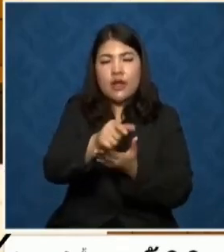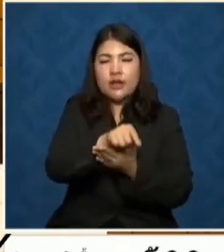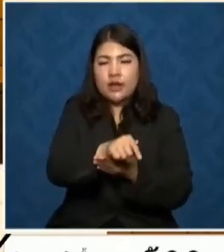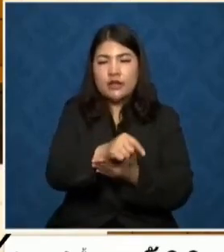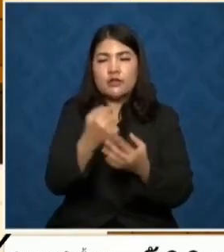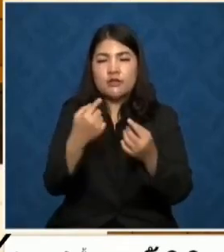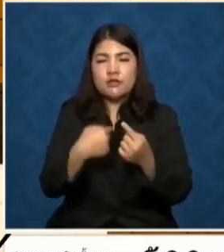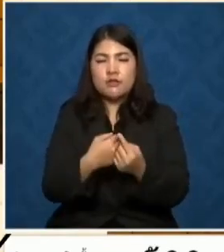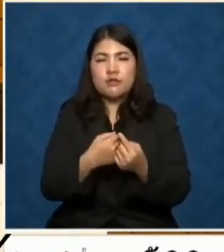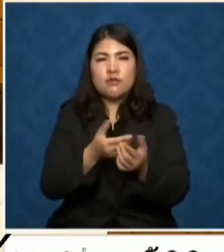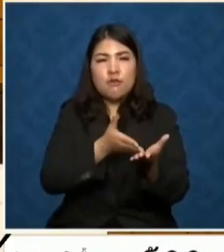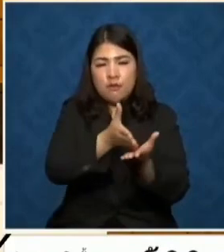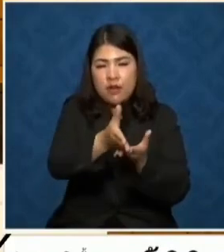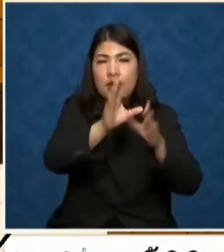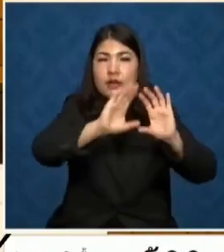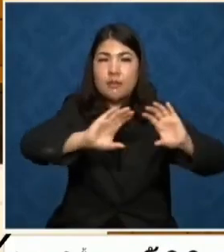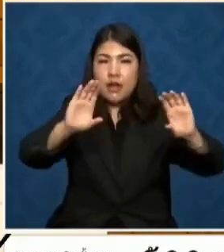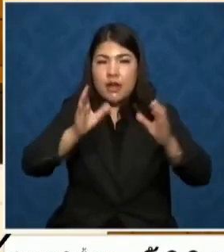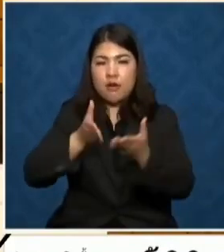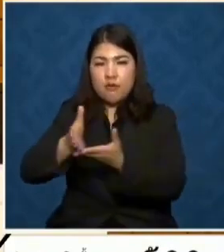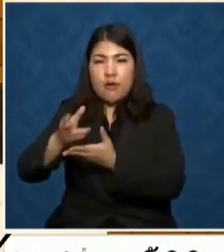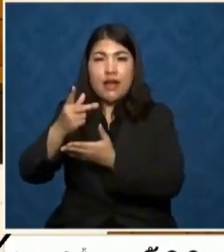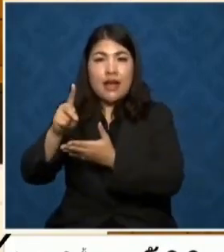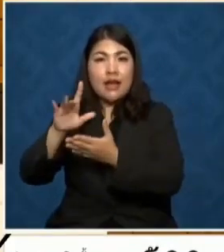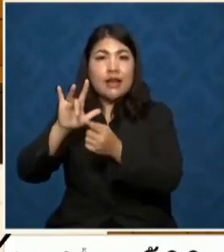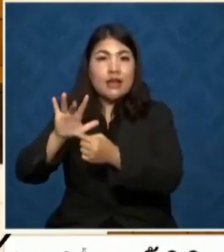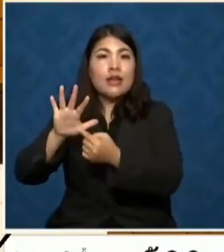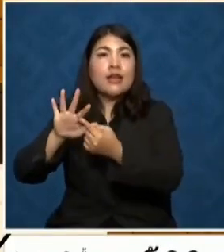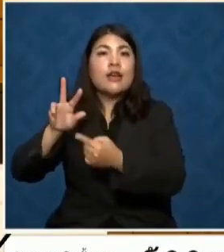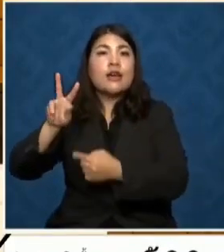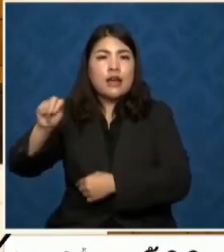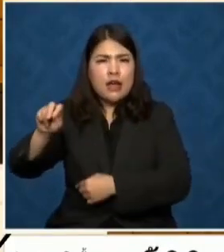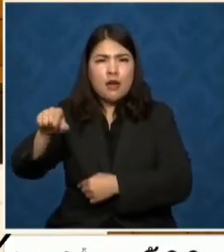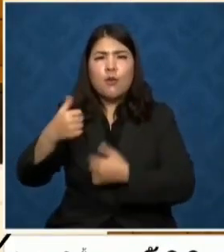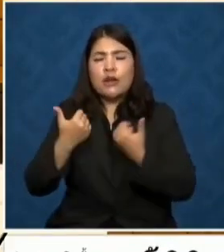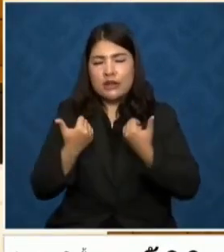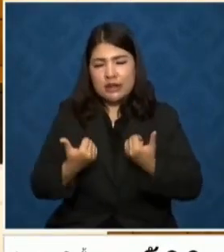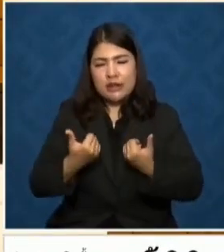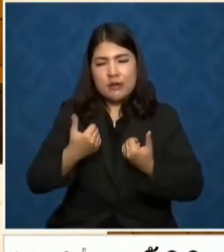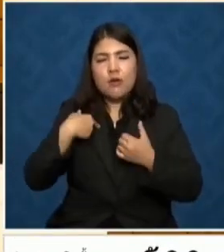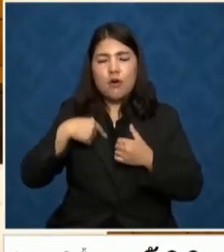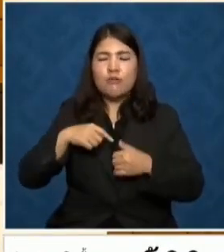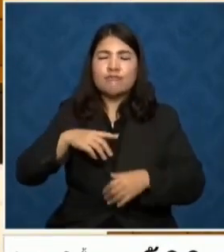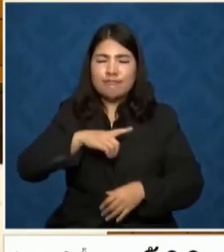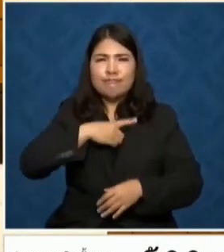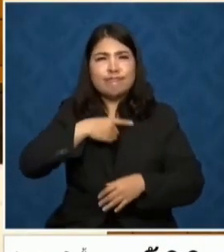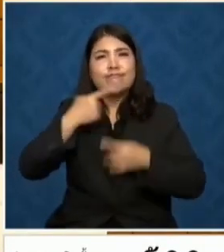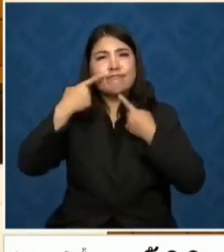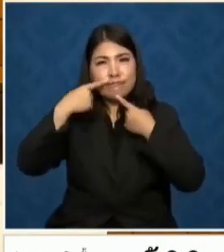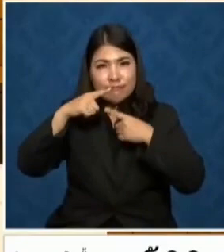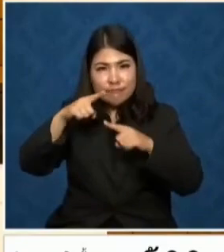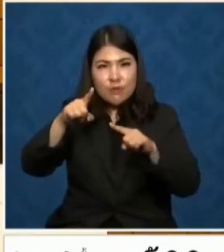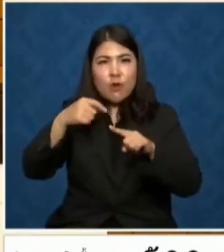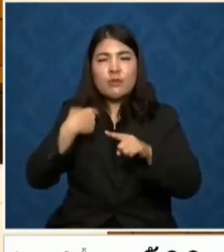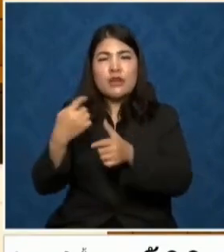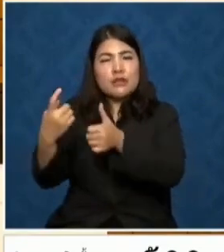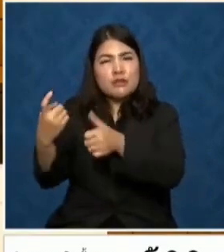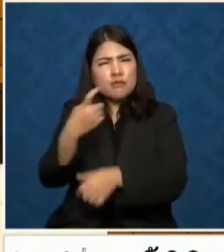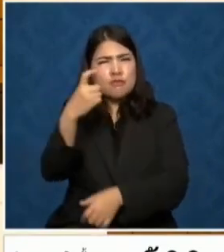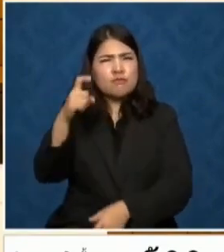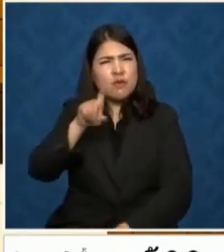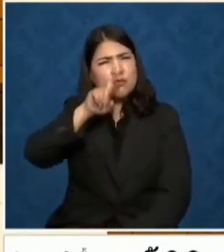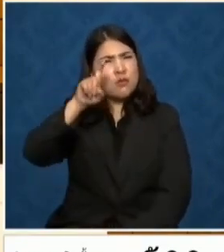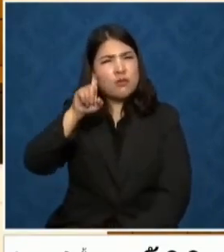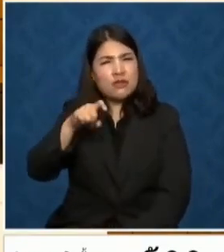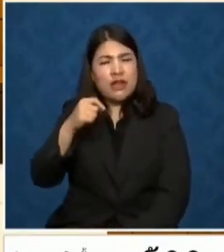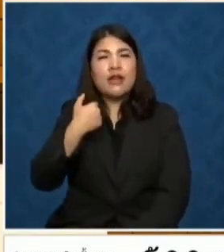นะครับแล้วก็ฝ่ายค้านด้วยนะครับก็เป็นโอกาสดีที่จะมาตอบข้อสงสัยนะครับหรือว่ามีประเด็น